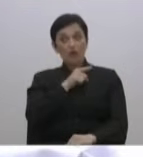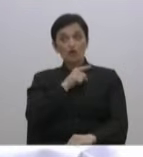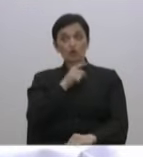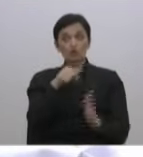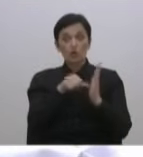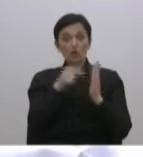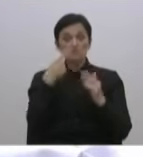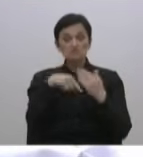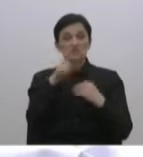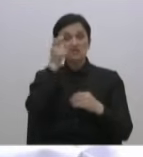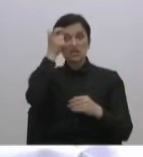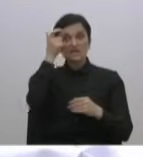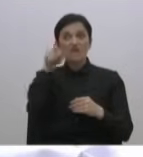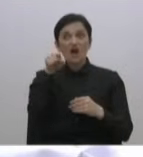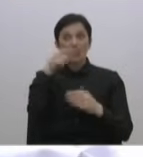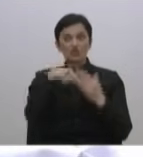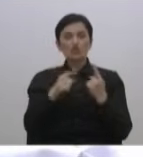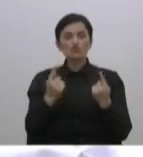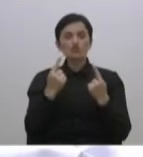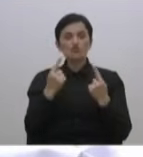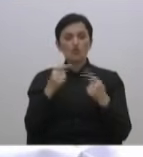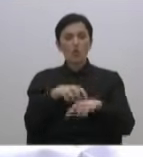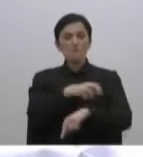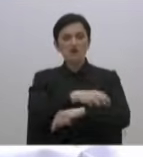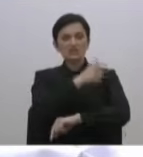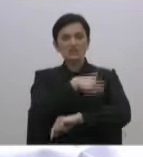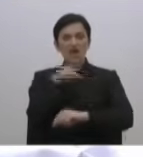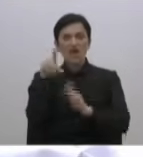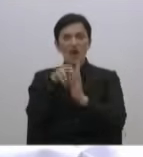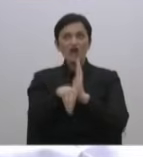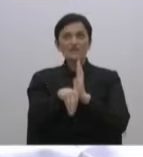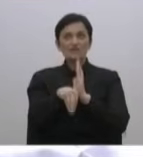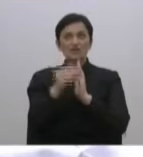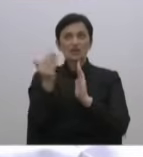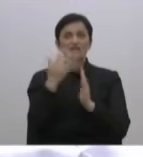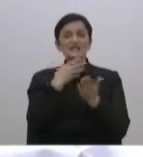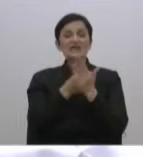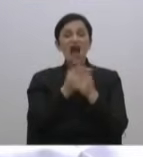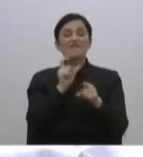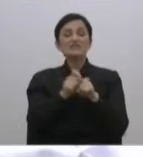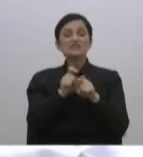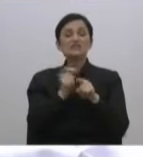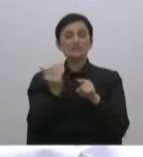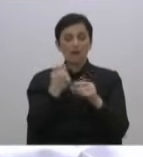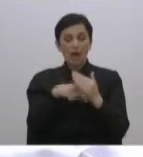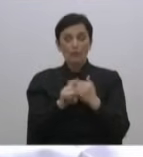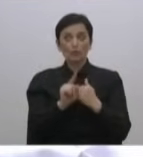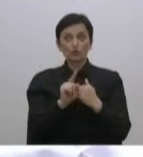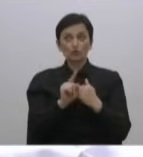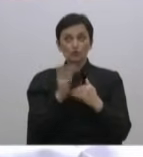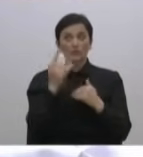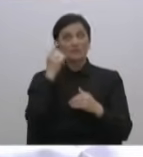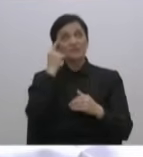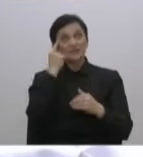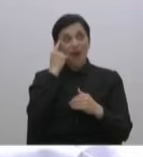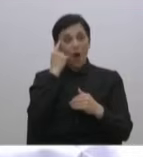ბატონი ბიძინა ივანიშვილიც გამოდის გლობალური პარტიის წევრი თავისუფლად სიტყვებით გამომდინარე. ხო და იქნებ